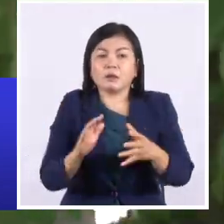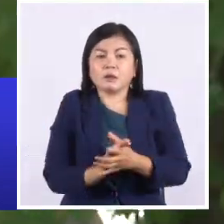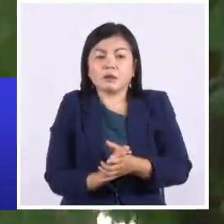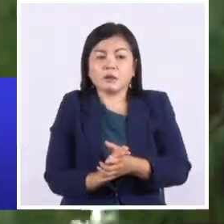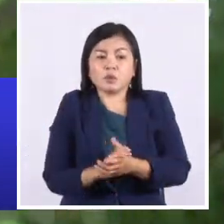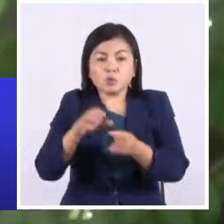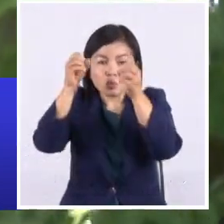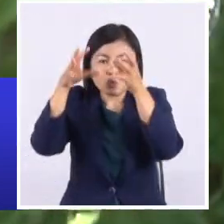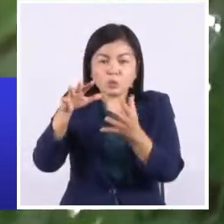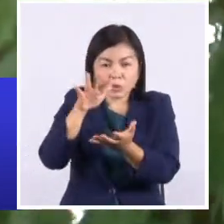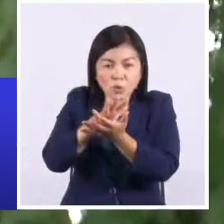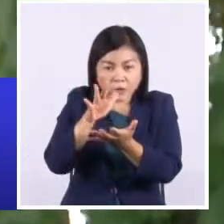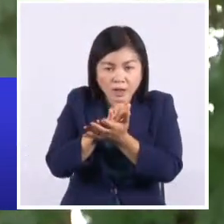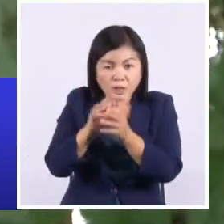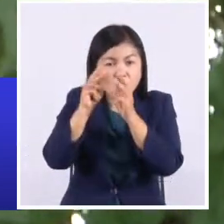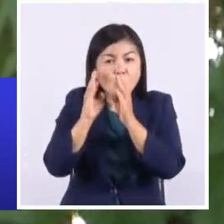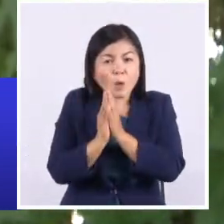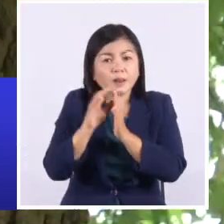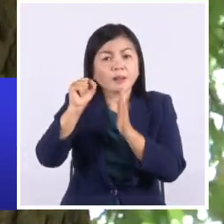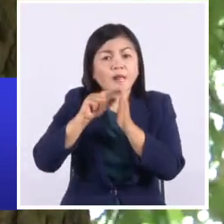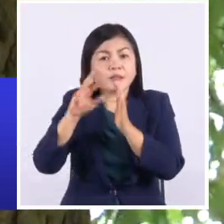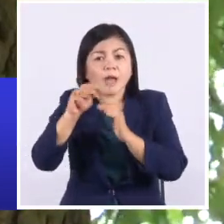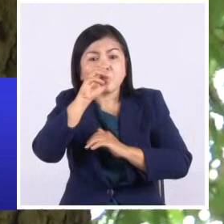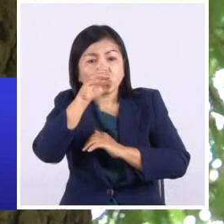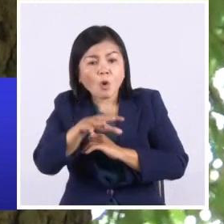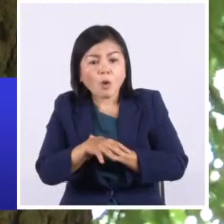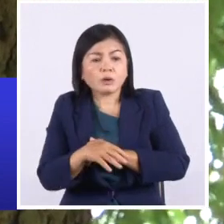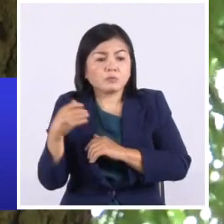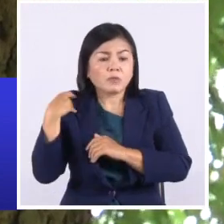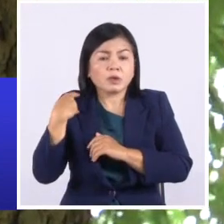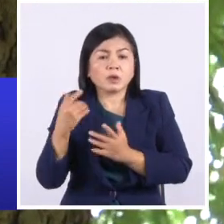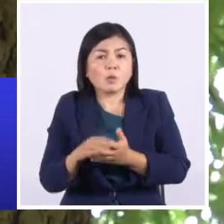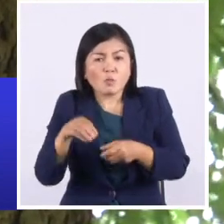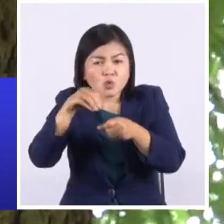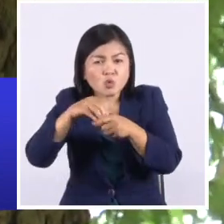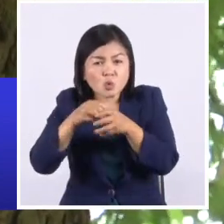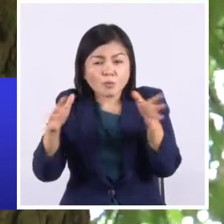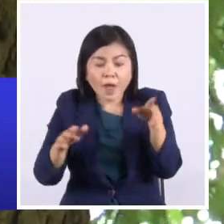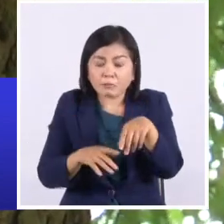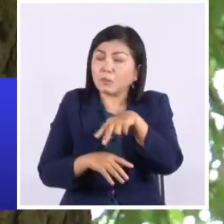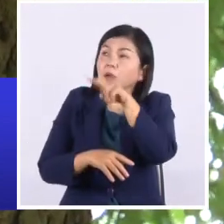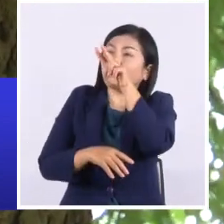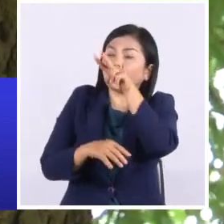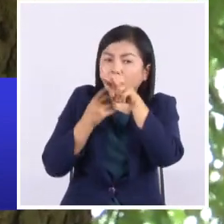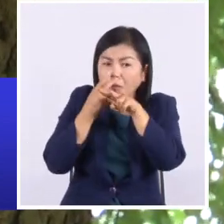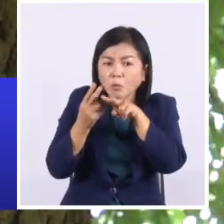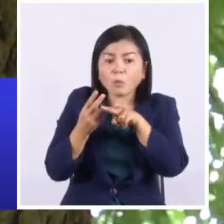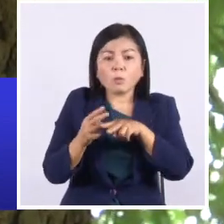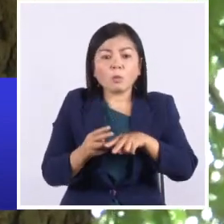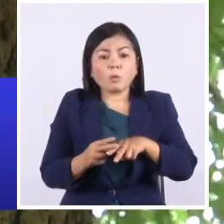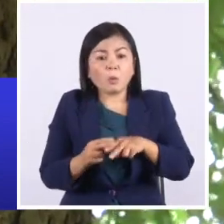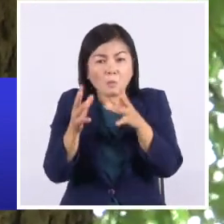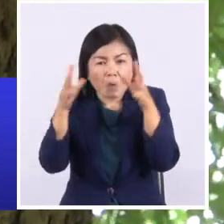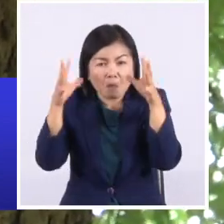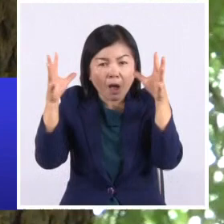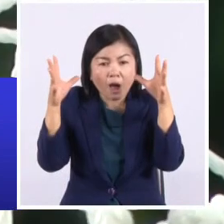างคุณครูโรงเรียนวัดสามชุกบอกว่าฝูงแตนเนี่ยมาทำรังเยอะมากเลยแล้วเงยหน้าไปมองดูแล้วเนี่ยมันเป็นแตนยวงค่ะแตน